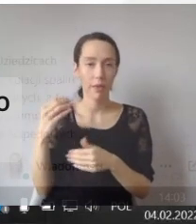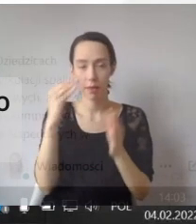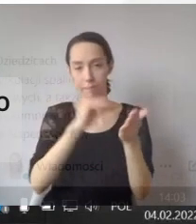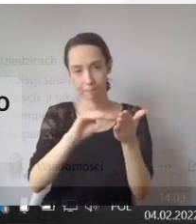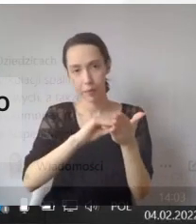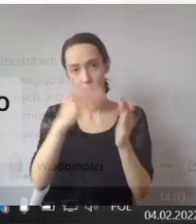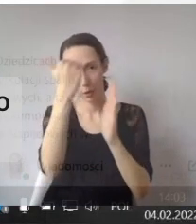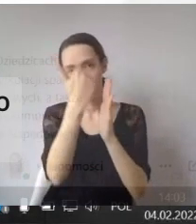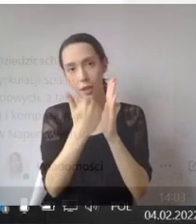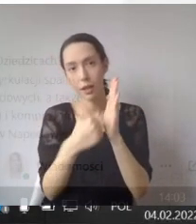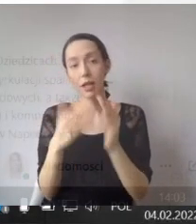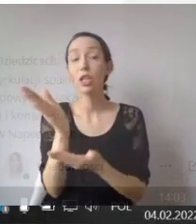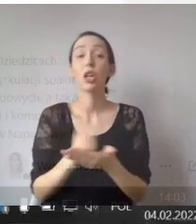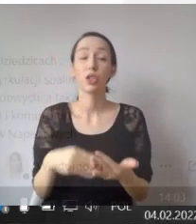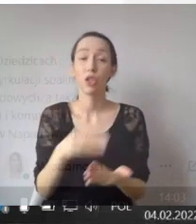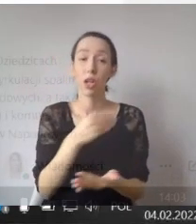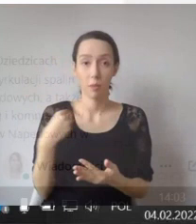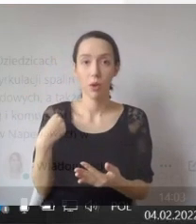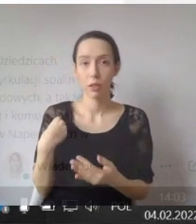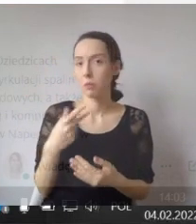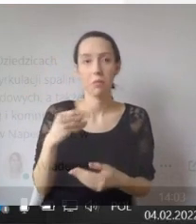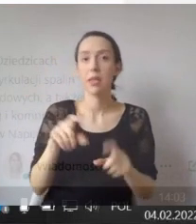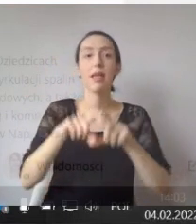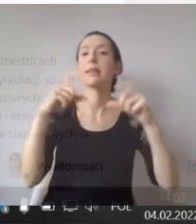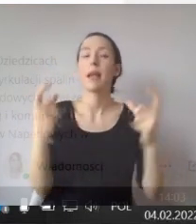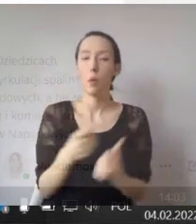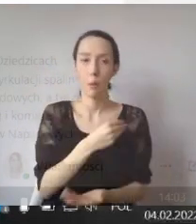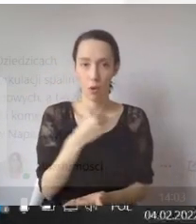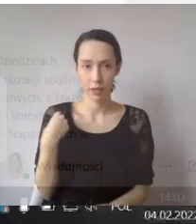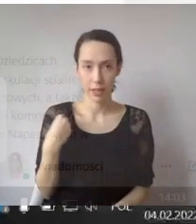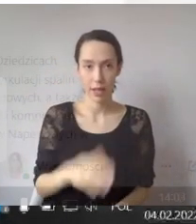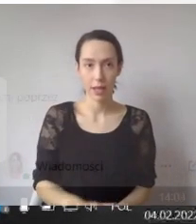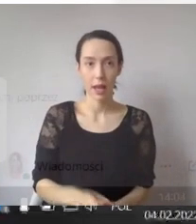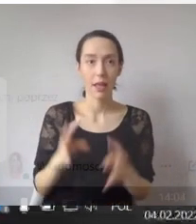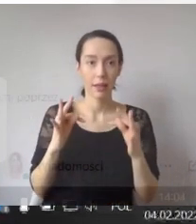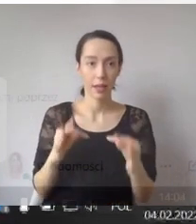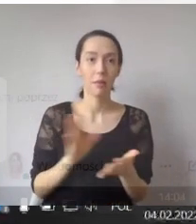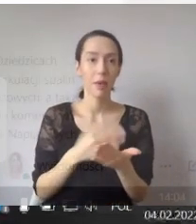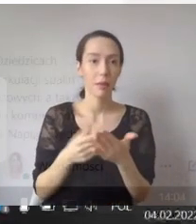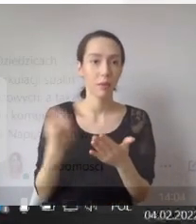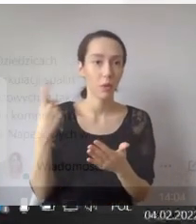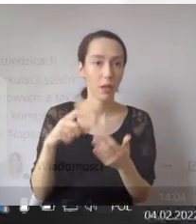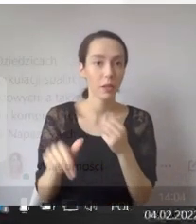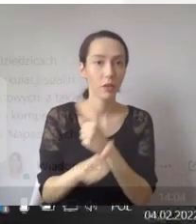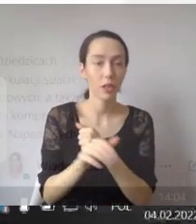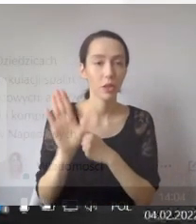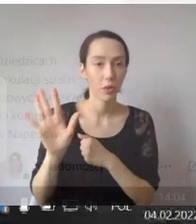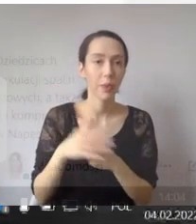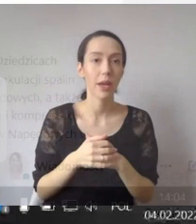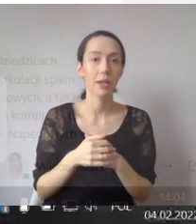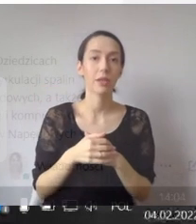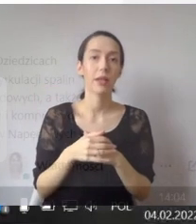interesuje. I zobaczcie, mamy już te 155 wyników. Tutaj pokazuje nam się oferta, na którą można